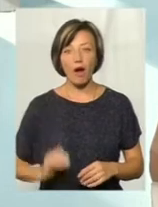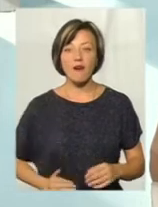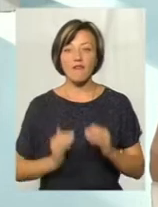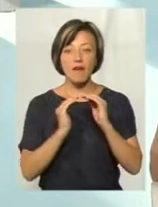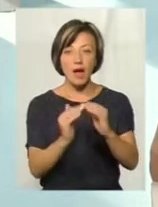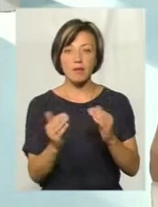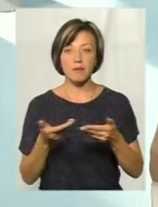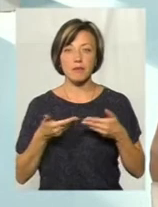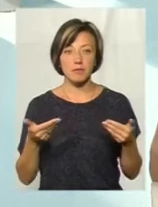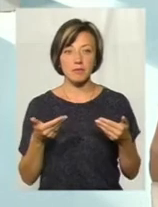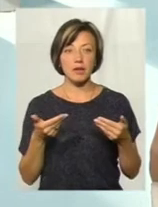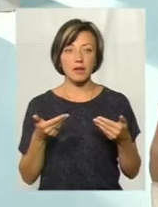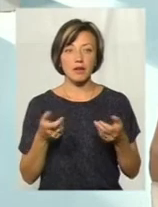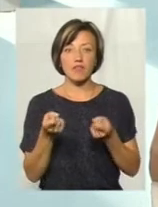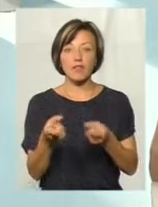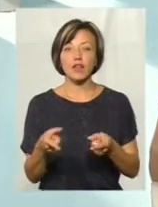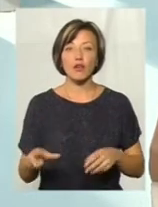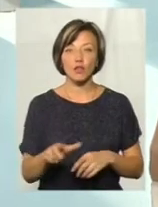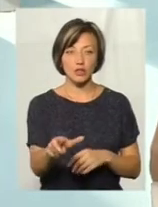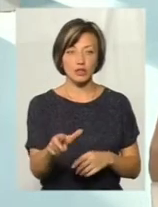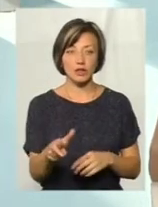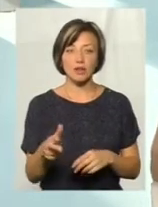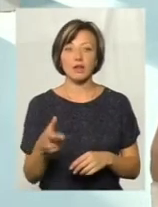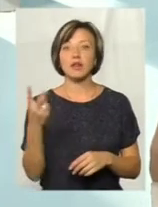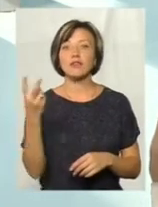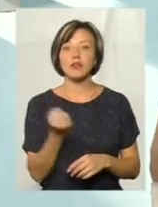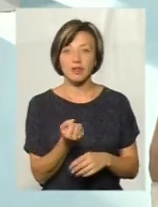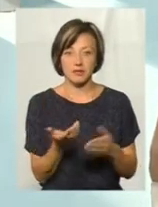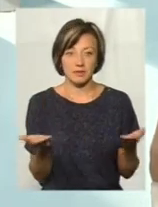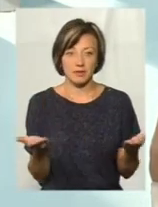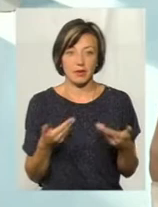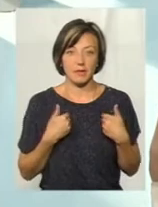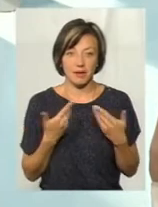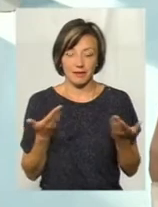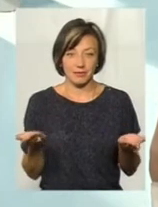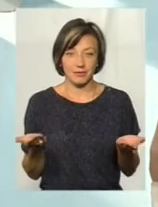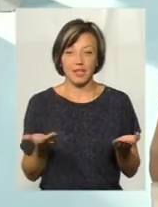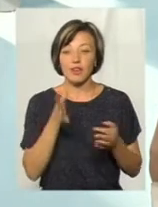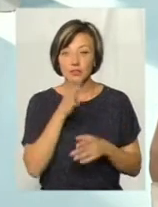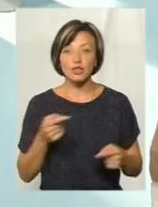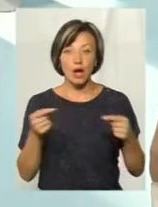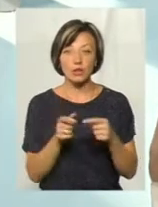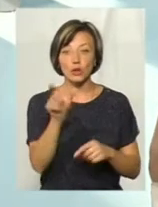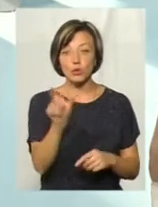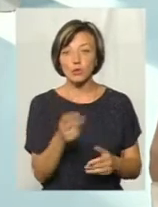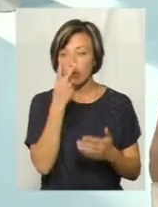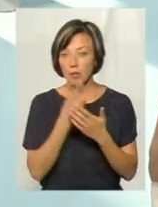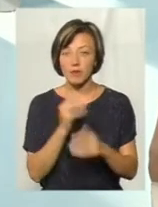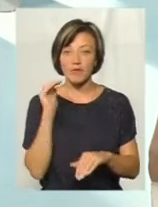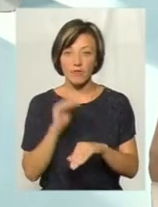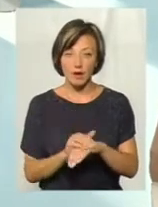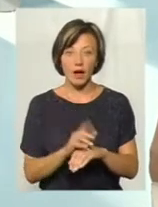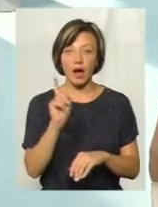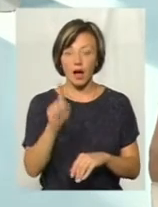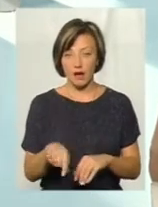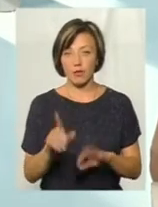щось мив якусь бочку, щось вилив в річку. Де два тижні, де фермер і де ми. Розумієте, якщо вчасно людина побачила такий факт, зафіксувала, хай